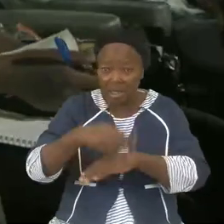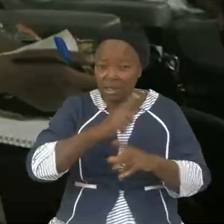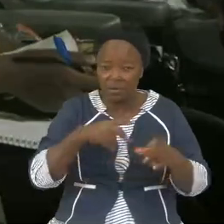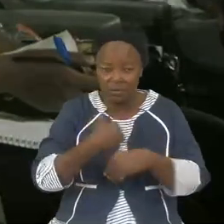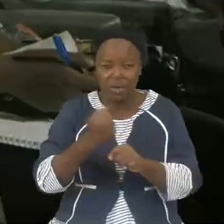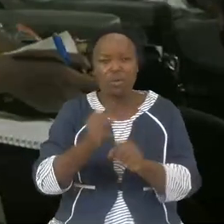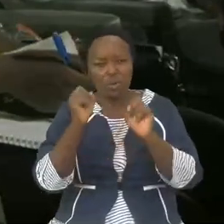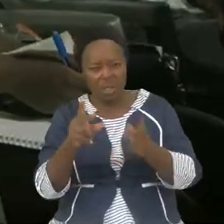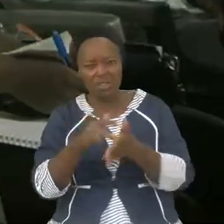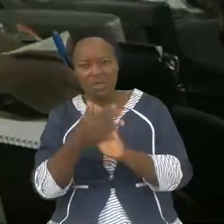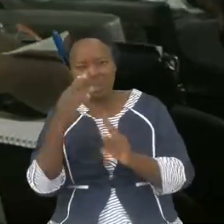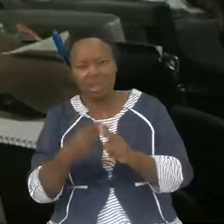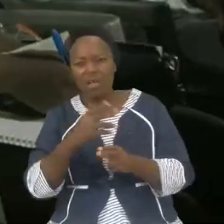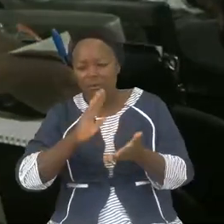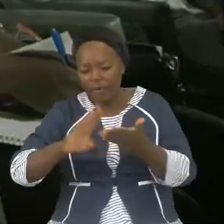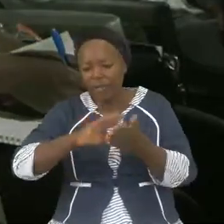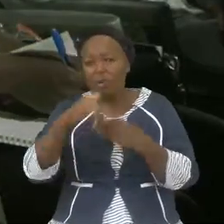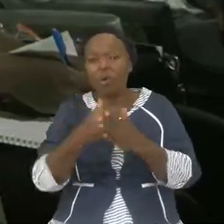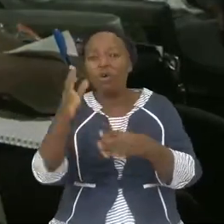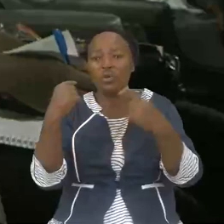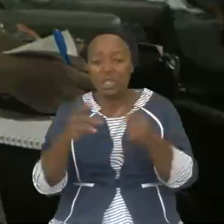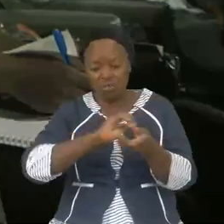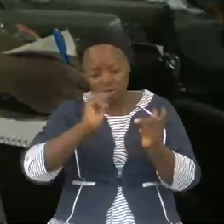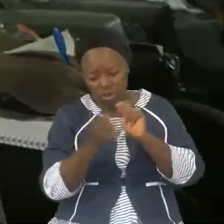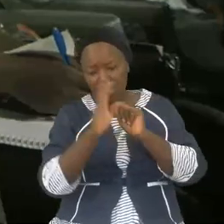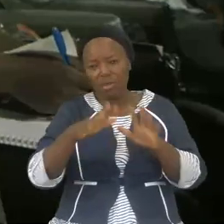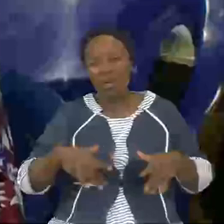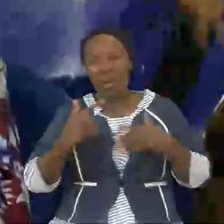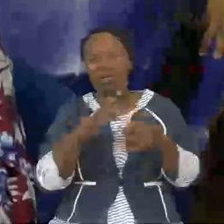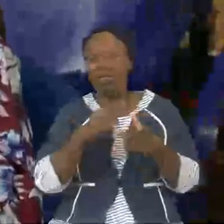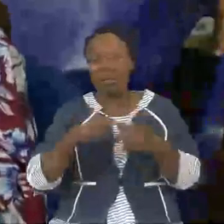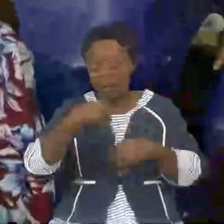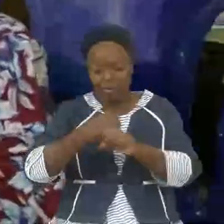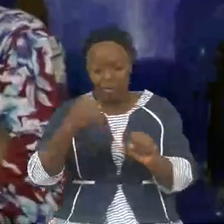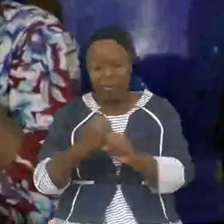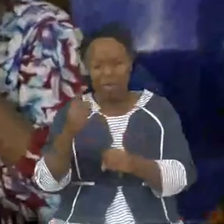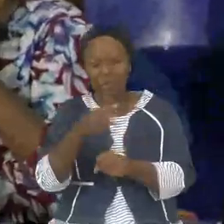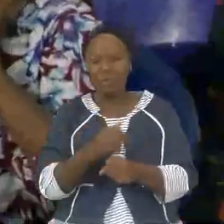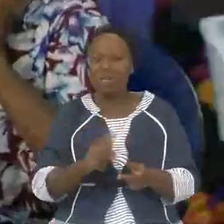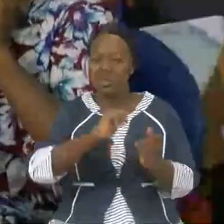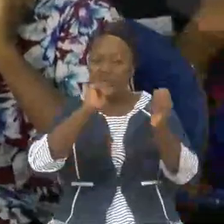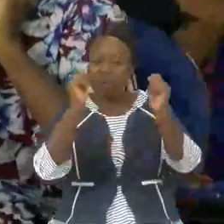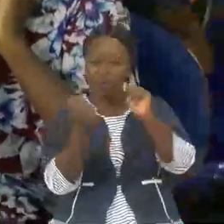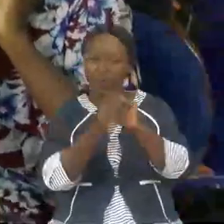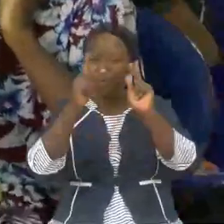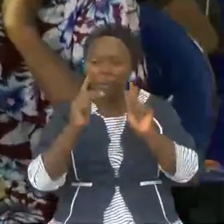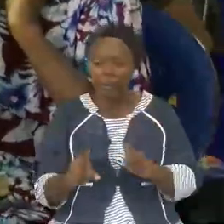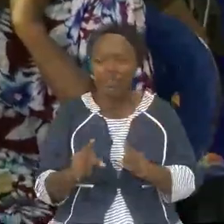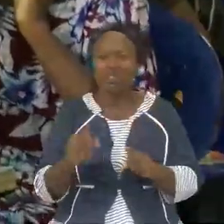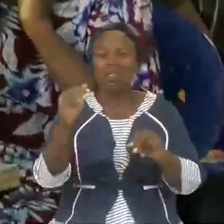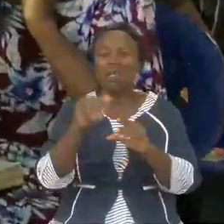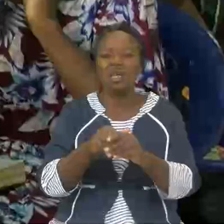te rendre juste. Il va te pardonner. Il va changer ta vie. Il fera de toi une